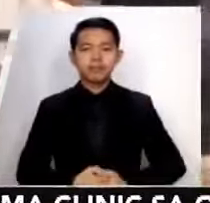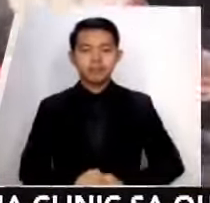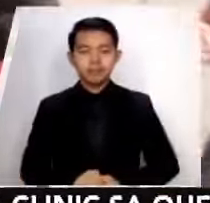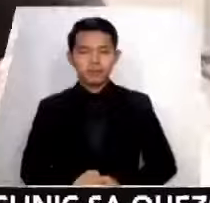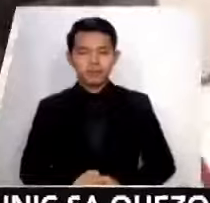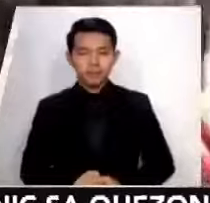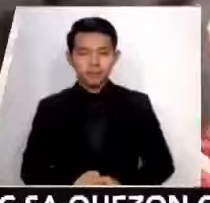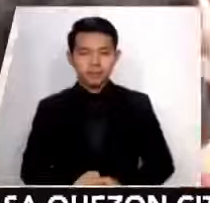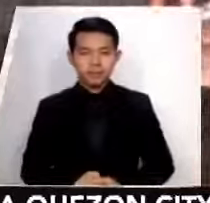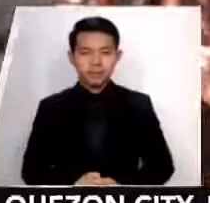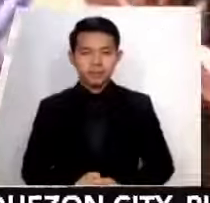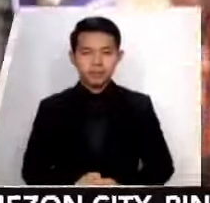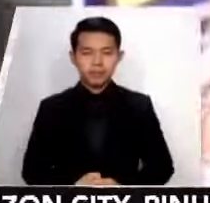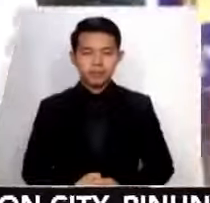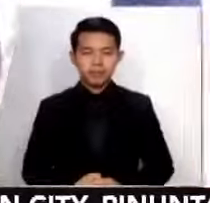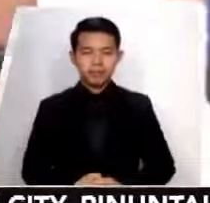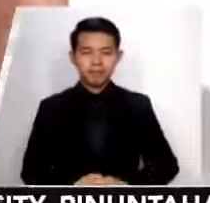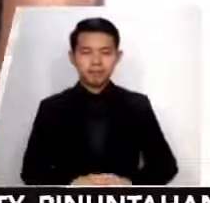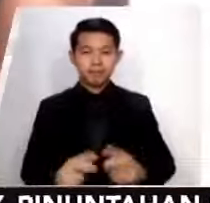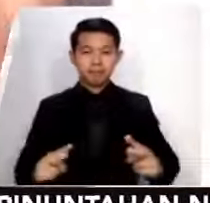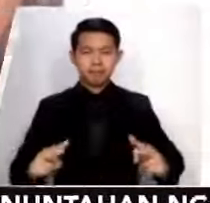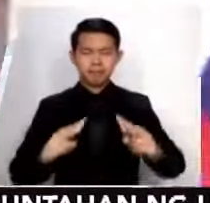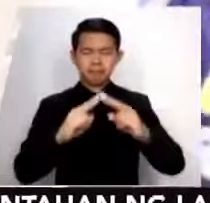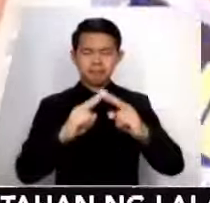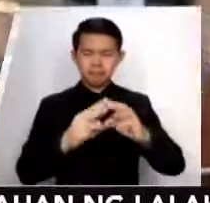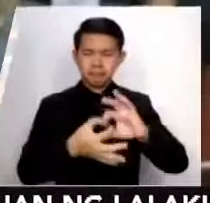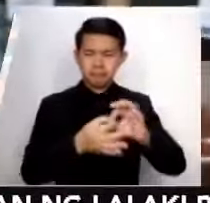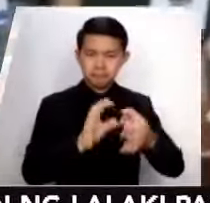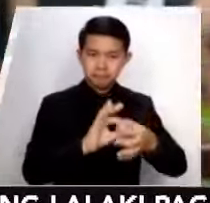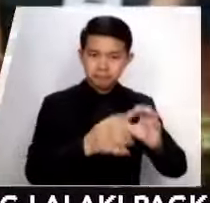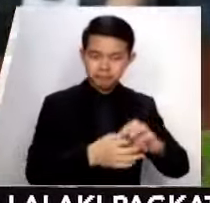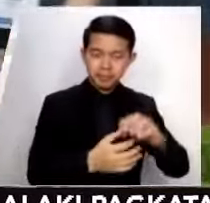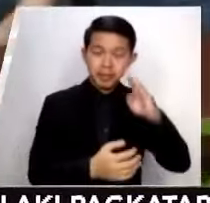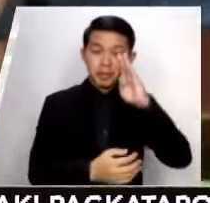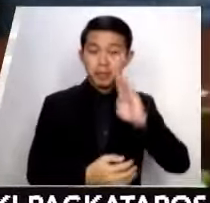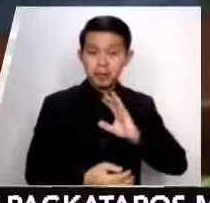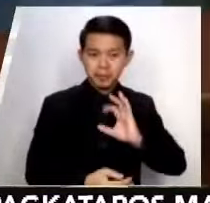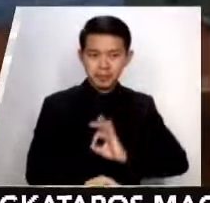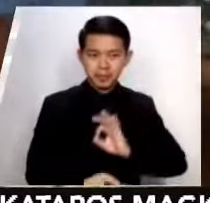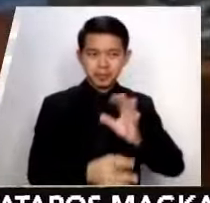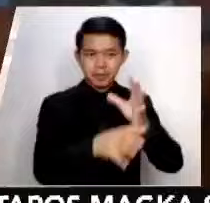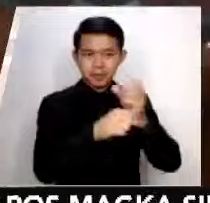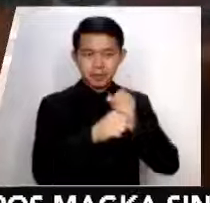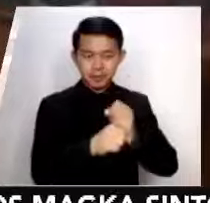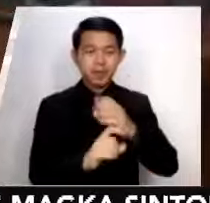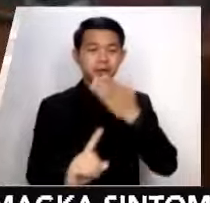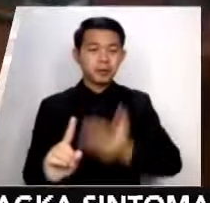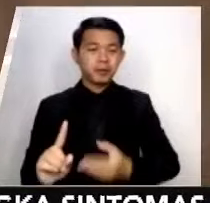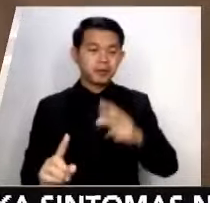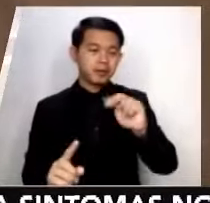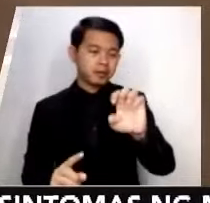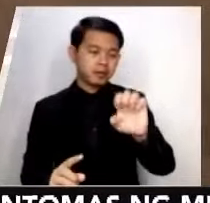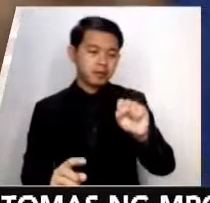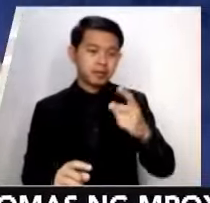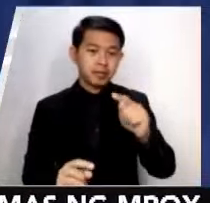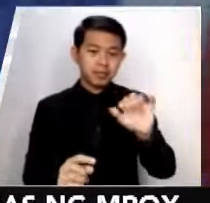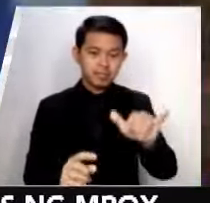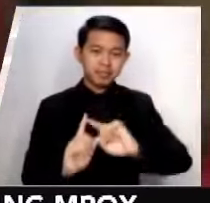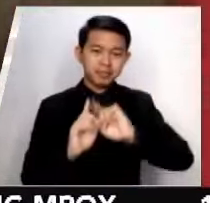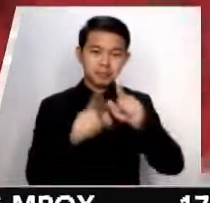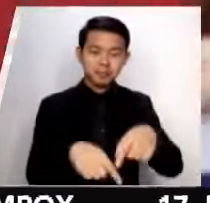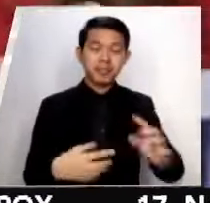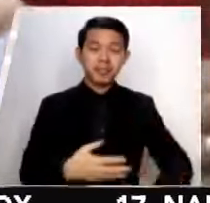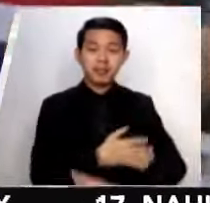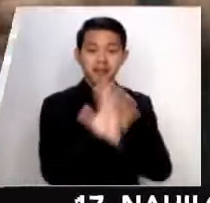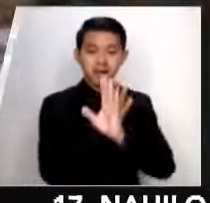Paris Olympics bronze medalist Nesthy Petecio. Mainit na sinalubong sa Davao City. Petecio planong magtayo